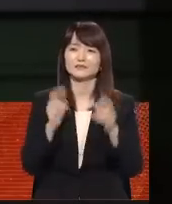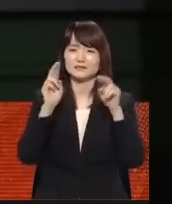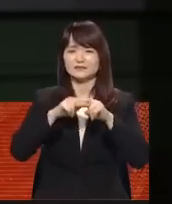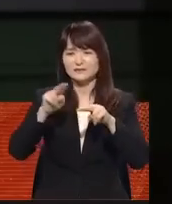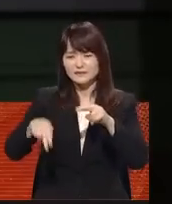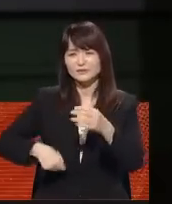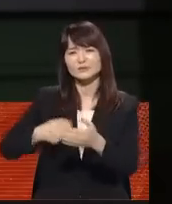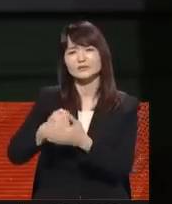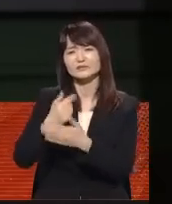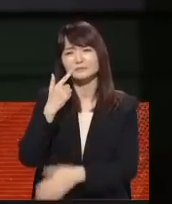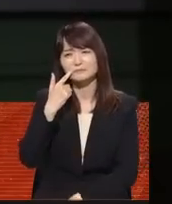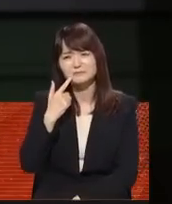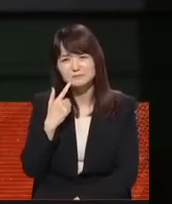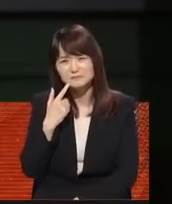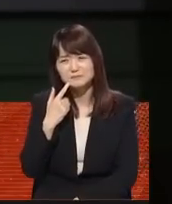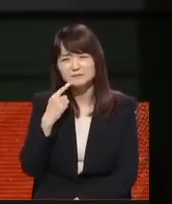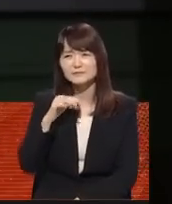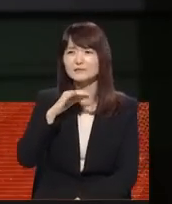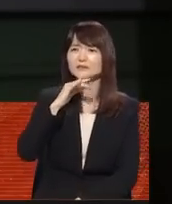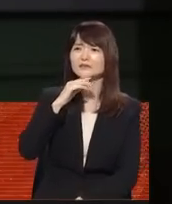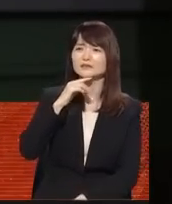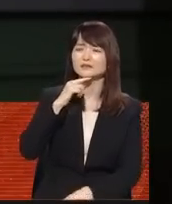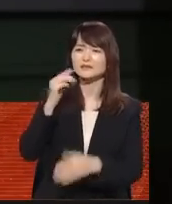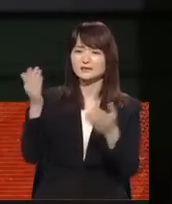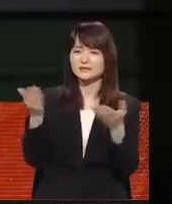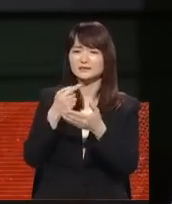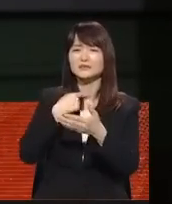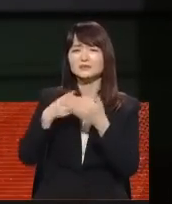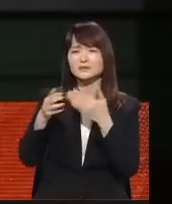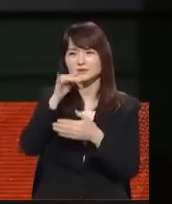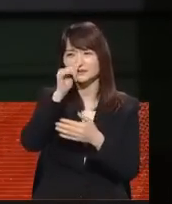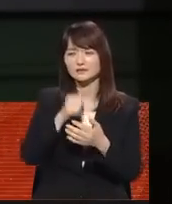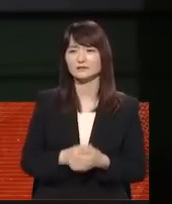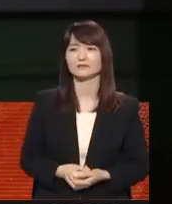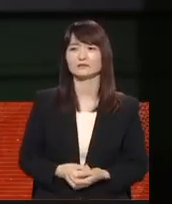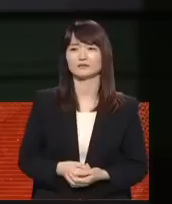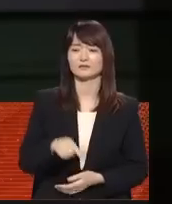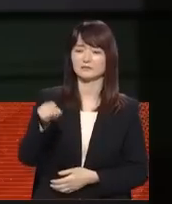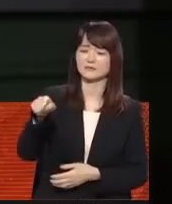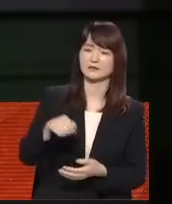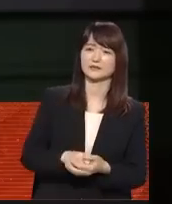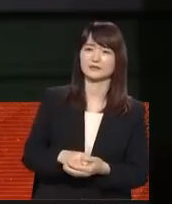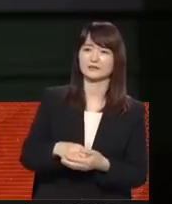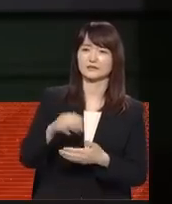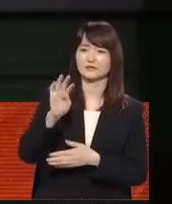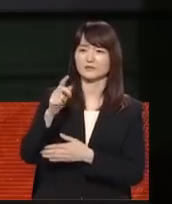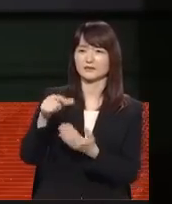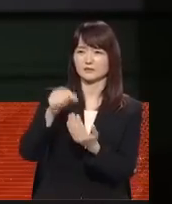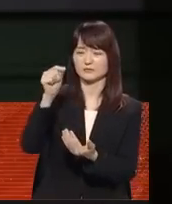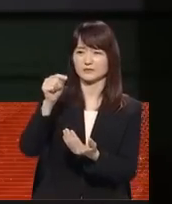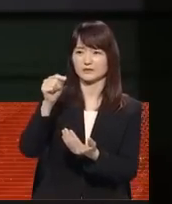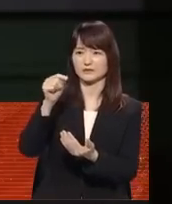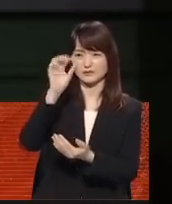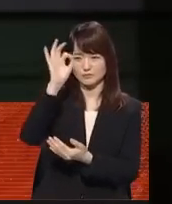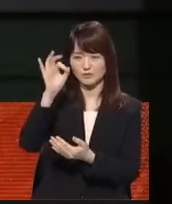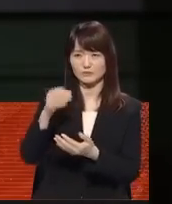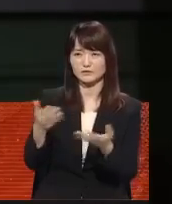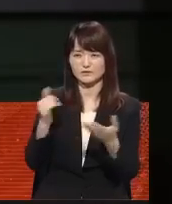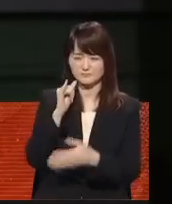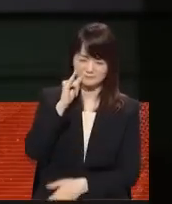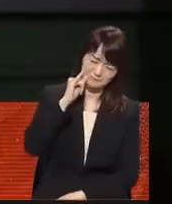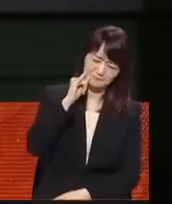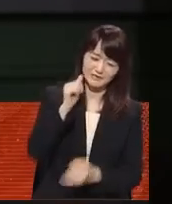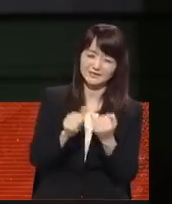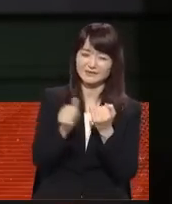부럽긴 하네요 태형김님 저 나이에 직업 체험하고 있네요 그리고 일루바타르님 거 봐라 반장피게 나온 일중독 남편이 낫지라는 말씀도